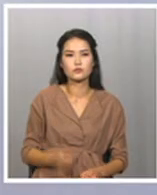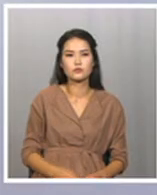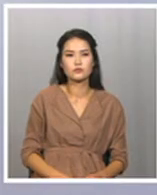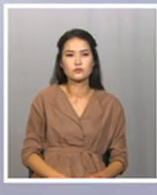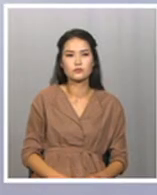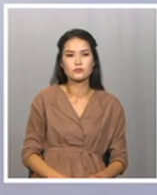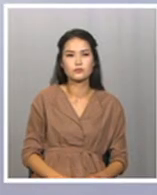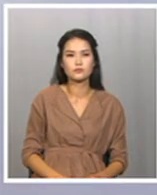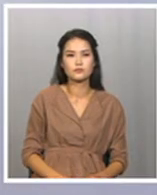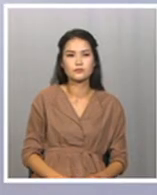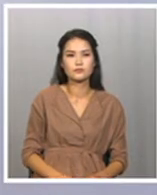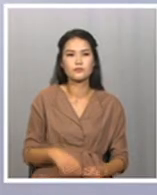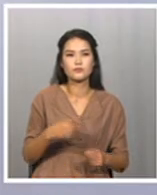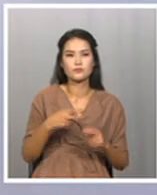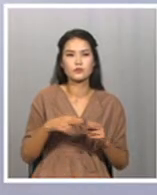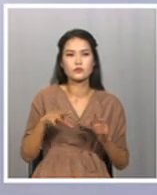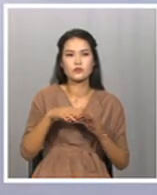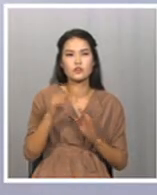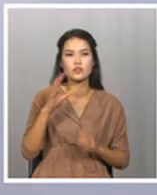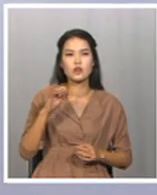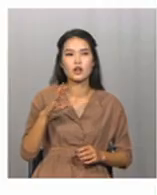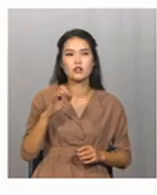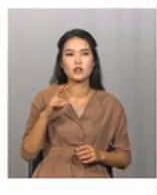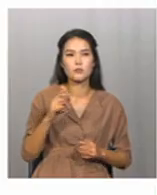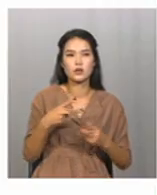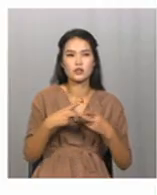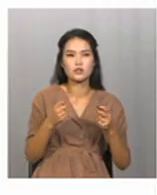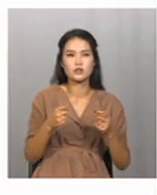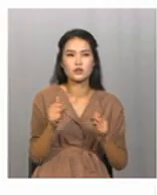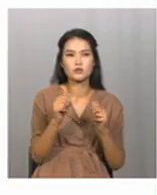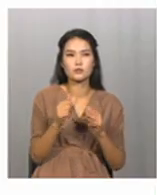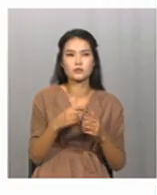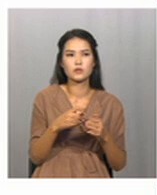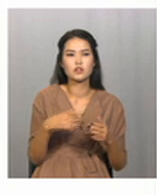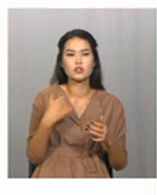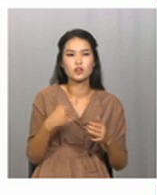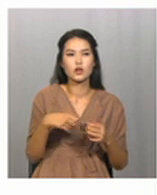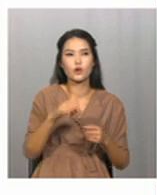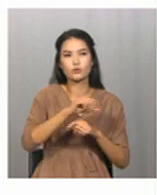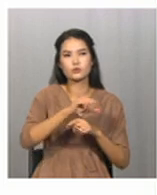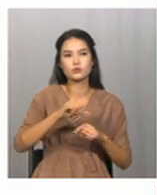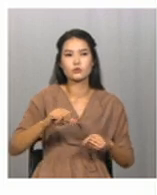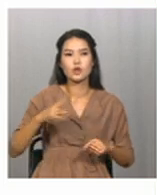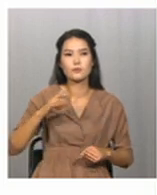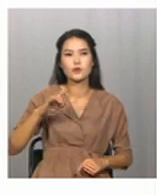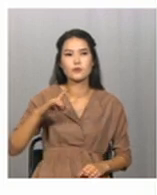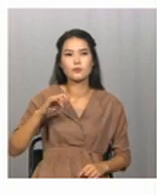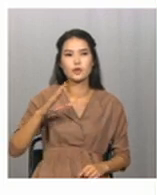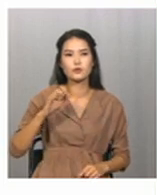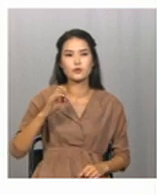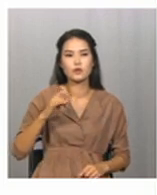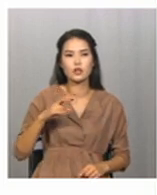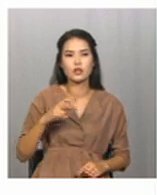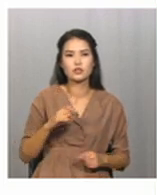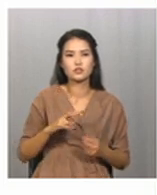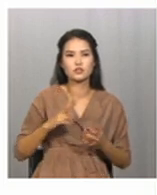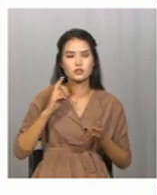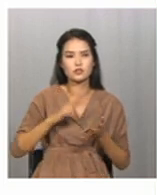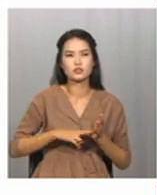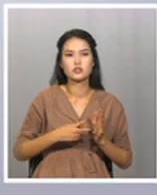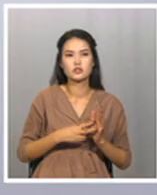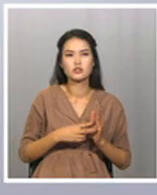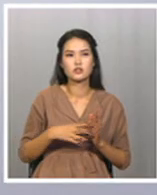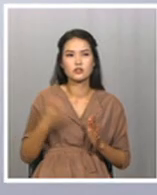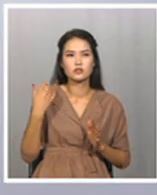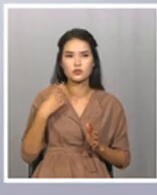Яғни бұл бізде жанаманың теңдеуі. Ал енді оқушылар, біз төменгі сыныптарда түзулердің перпендикулярлық шартын өткен болатынбыз,